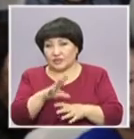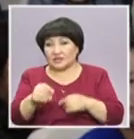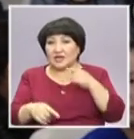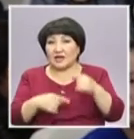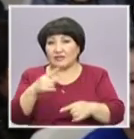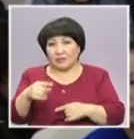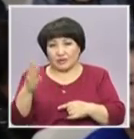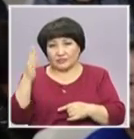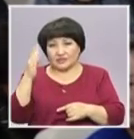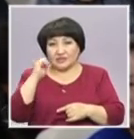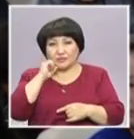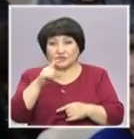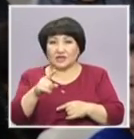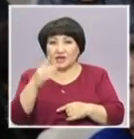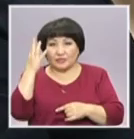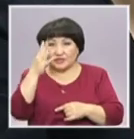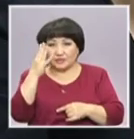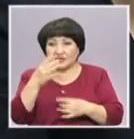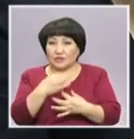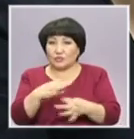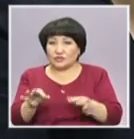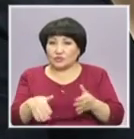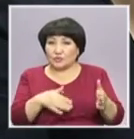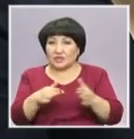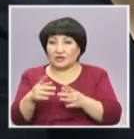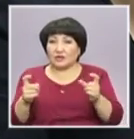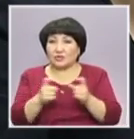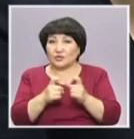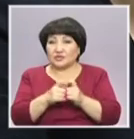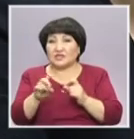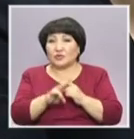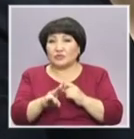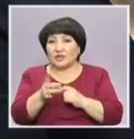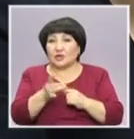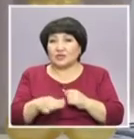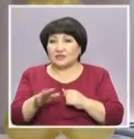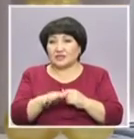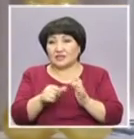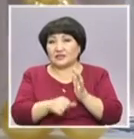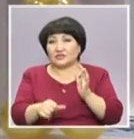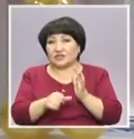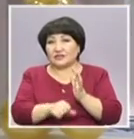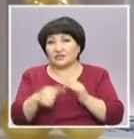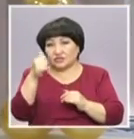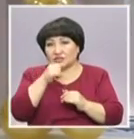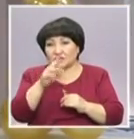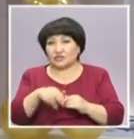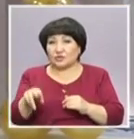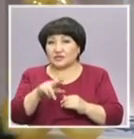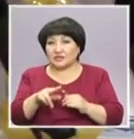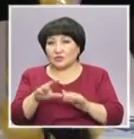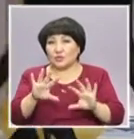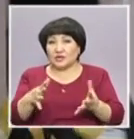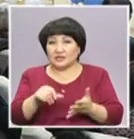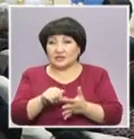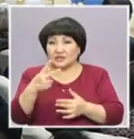армандап кеткен тәуелсіздік жолындағы күрес. Наурызбай ауданында 1986 жылы 90 оқиғасына қатысқан 20-дан